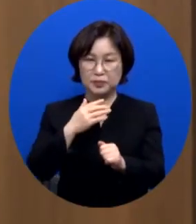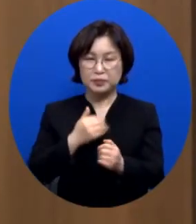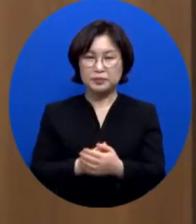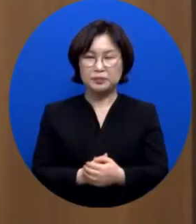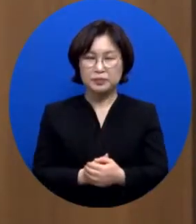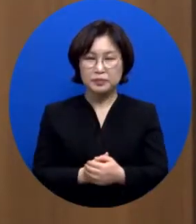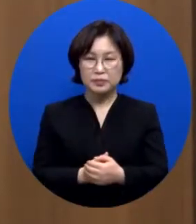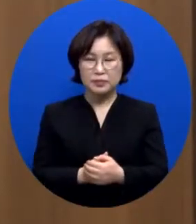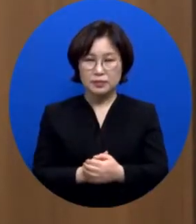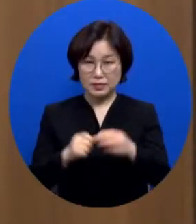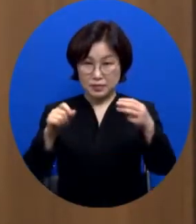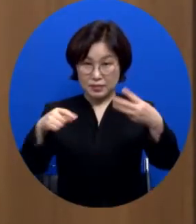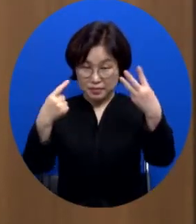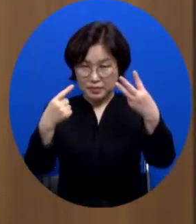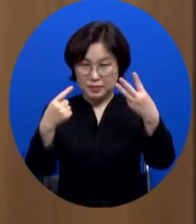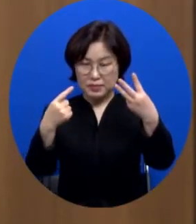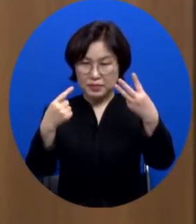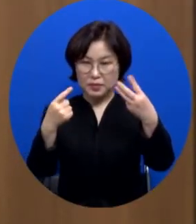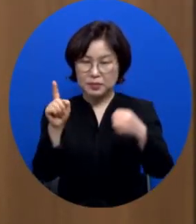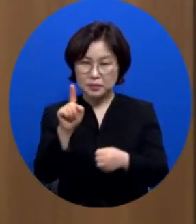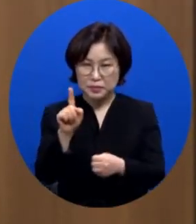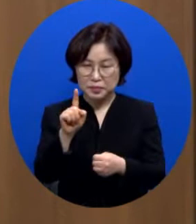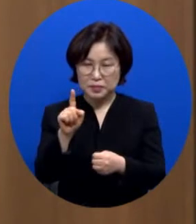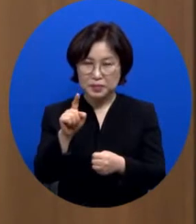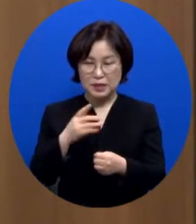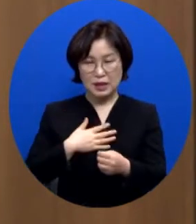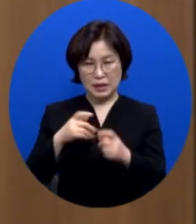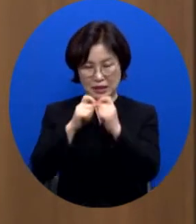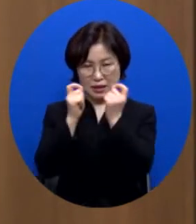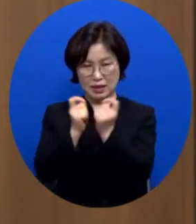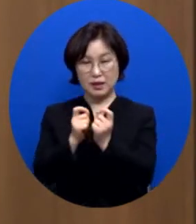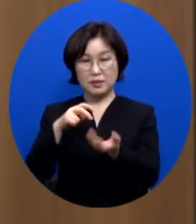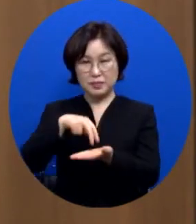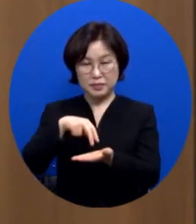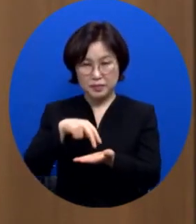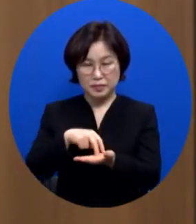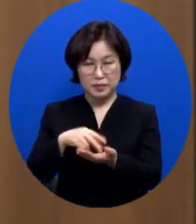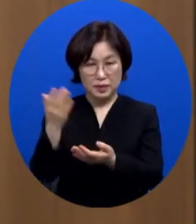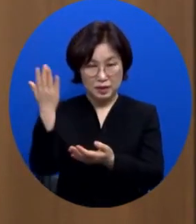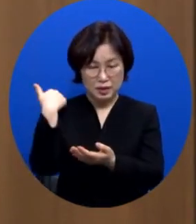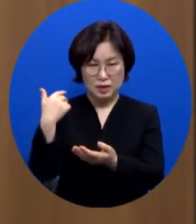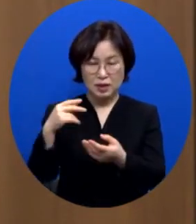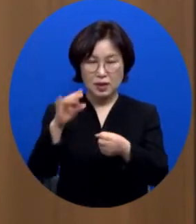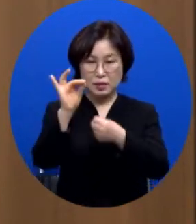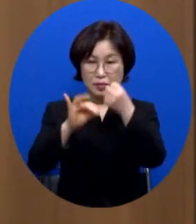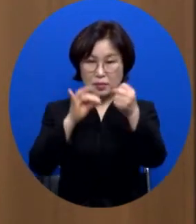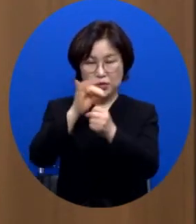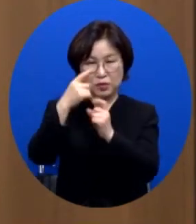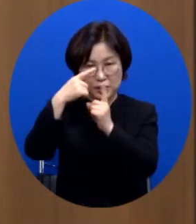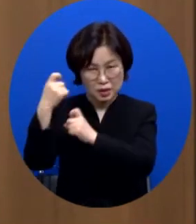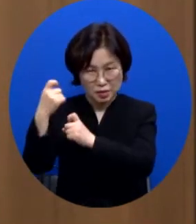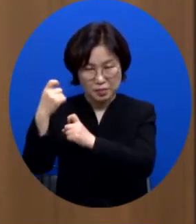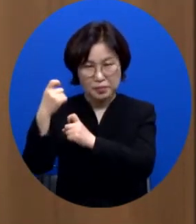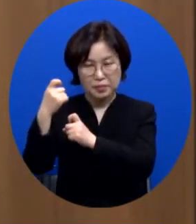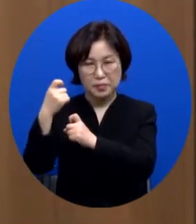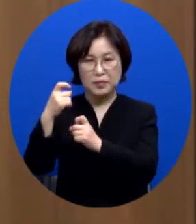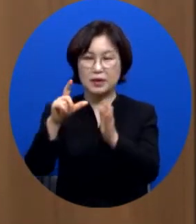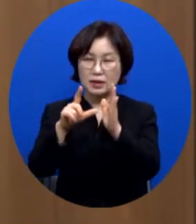네, 3.1절은 저는 개인적으로 100주년을 맞이할 때 제가 이제